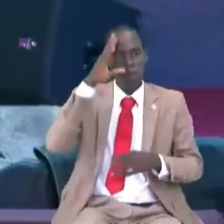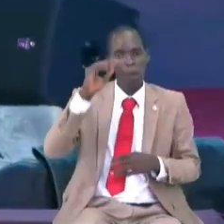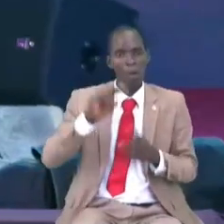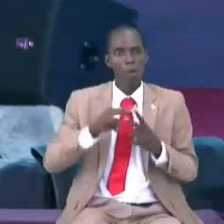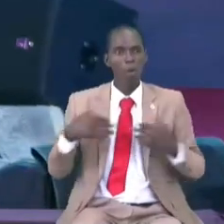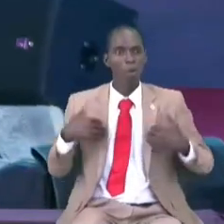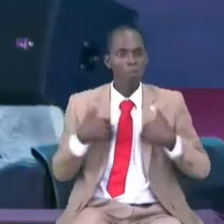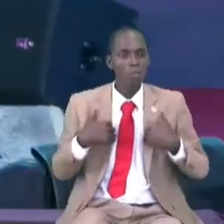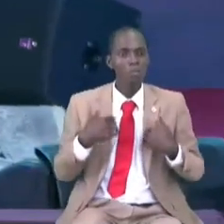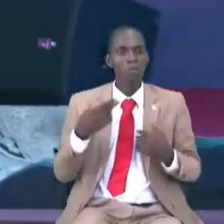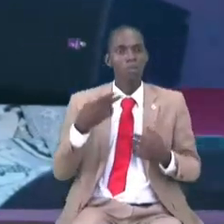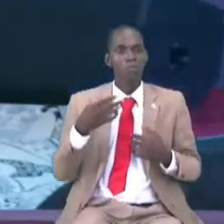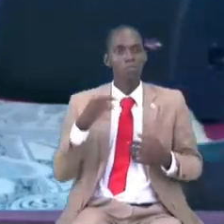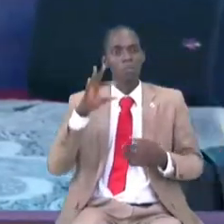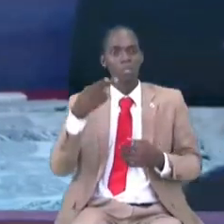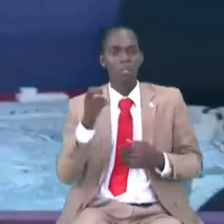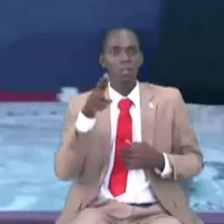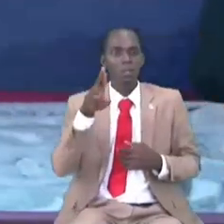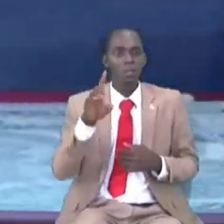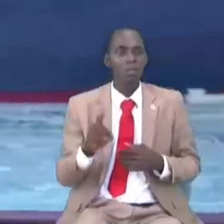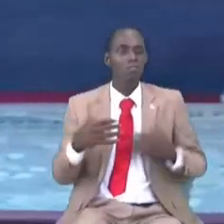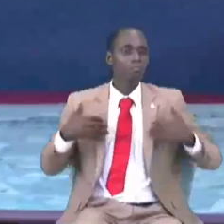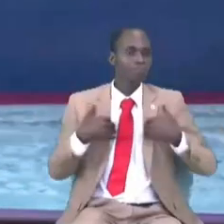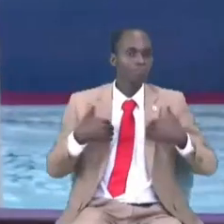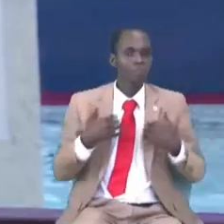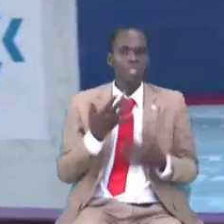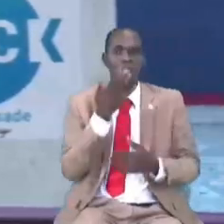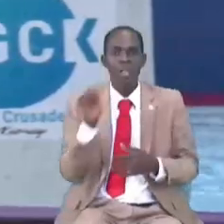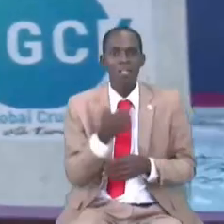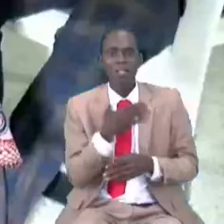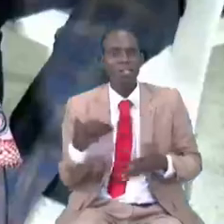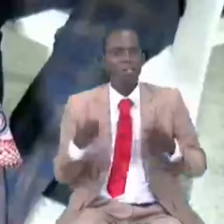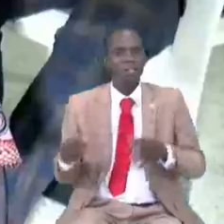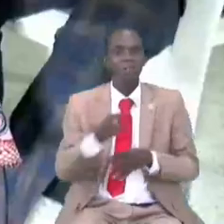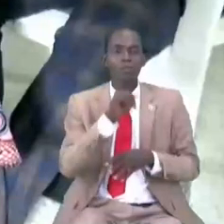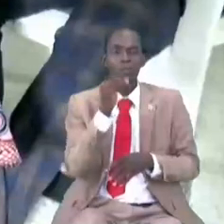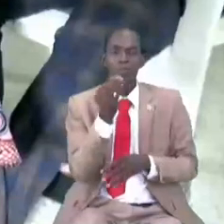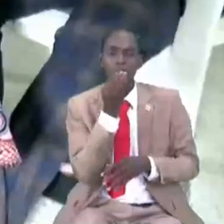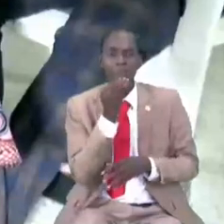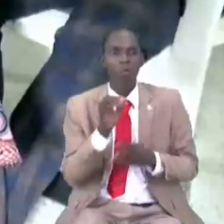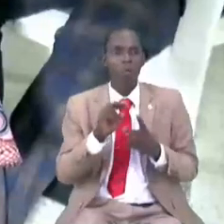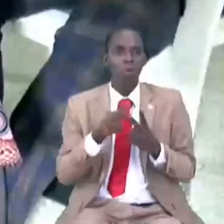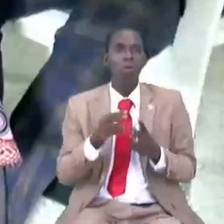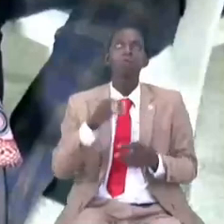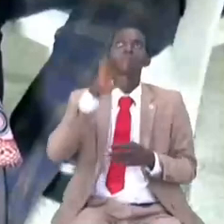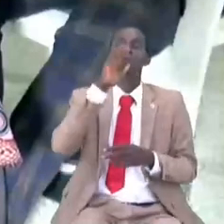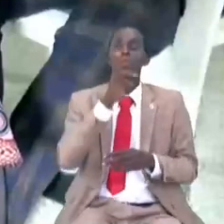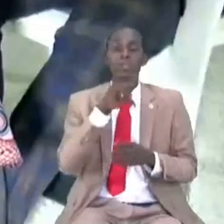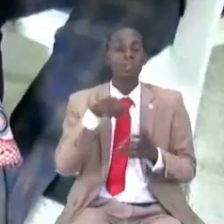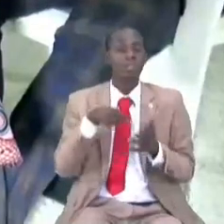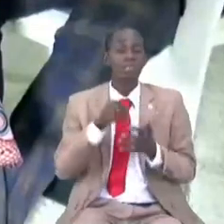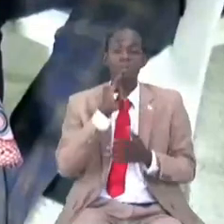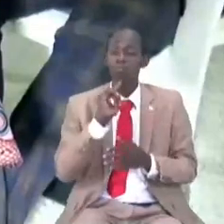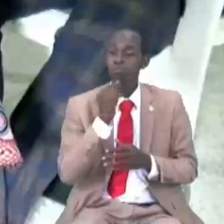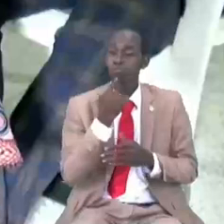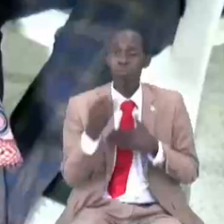pèsent point et ne boivent point d'eau. Ça c'est sérieux. Le roi n'avait jamais entendu